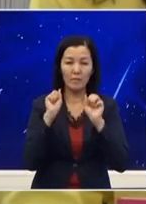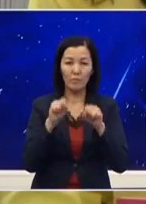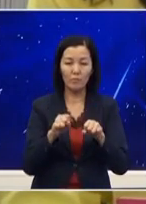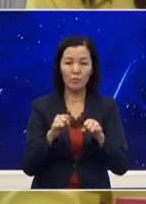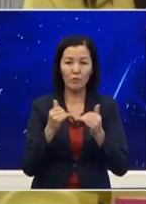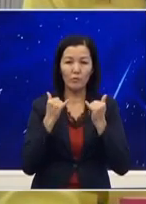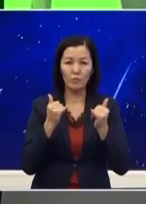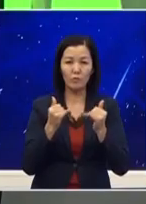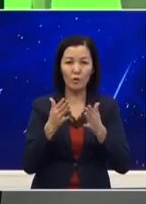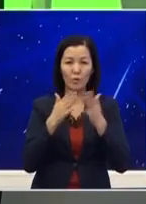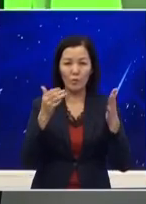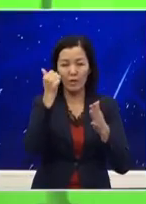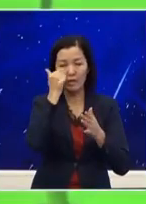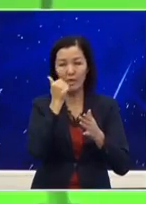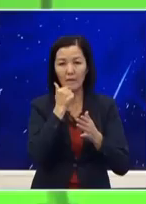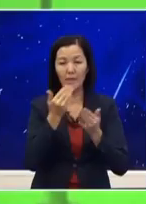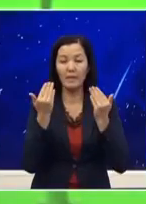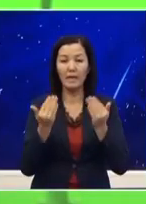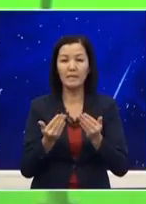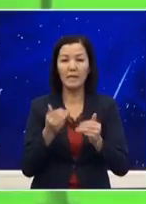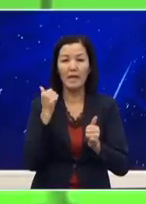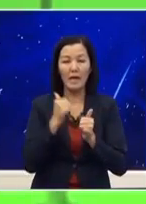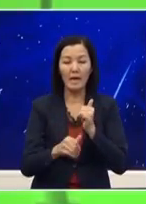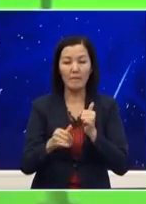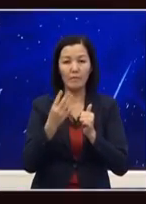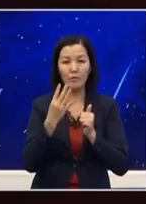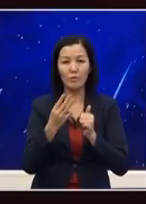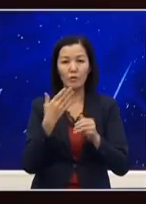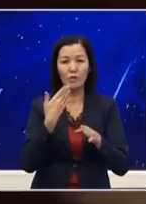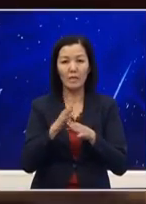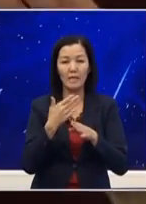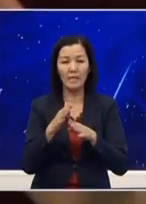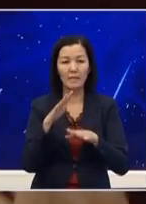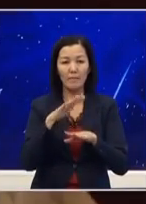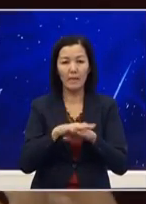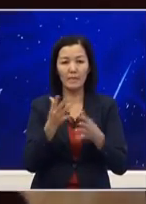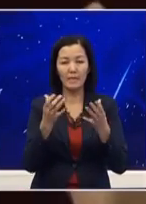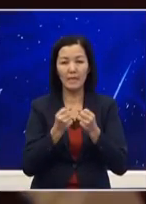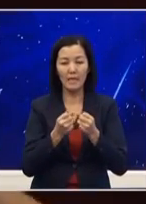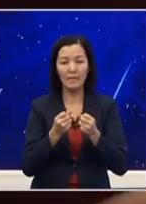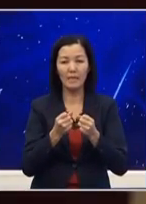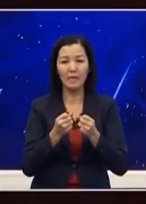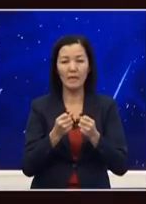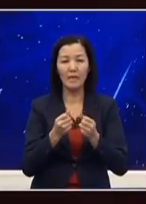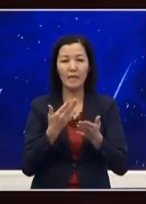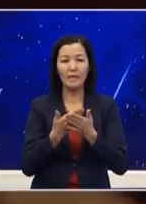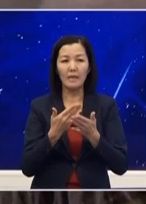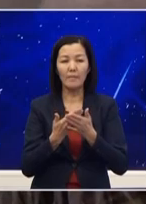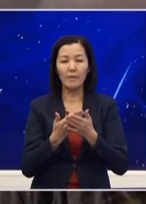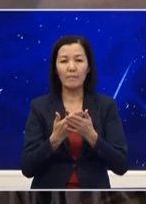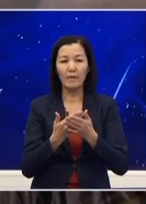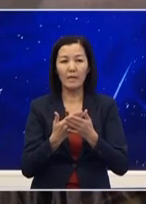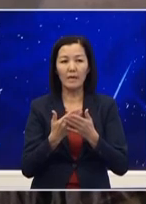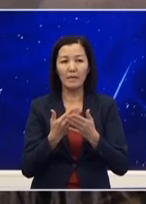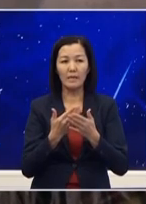ұйымдастырушыларға рахмет. Өкінішке орай, қазір әрбір 4-ші қазақстандық банктерден несие алады. Көбі тиімді жұмсай алмайды, сұрауы жоқ, дүниедей таусылған